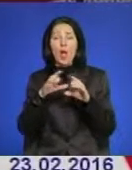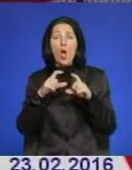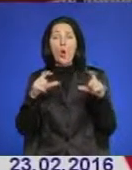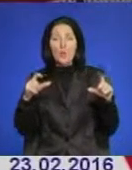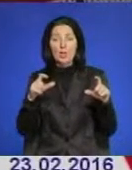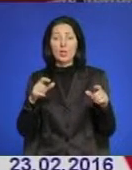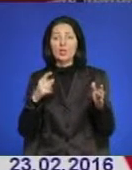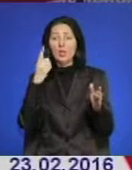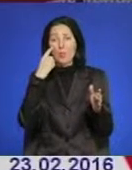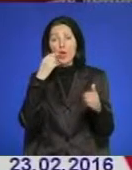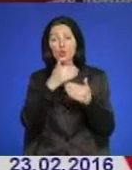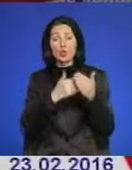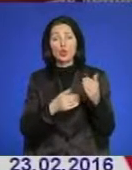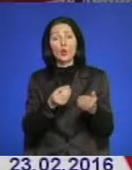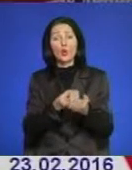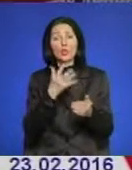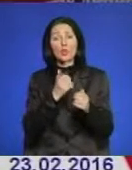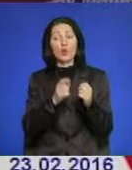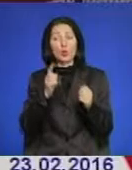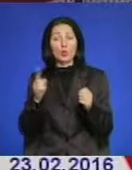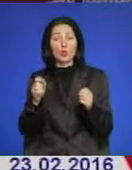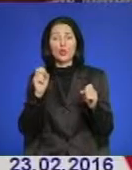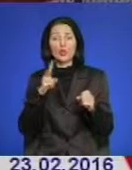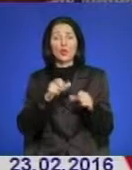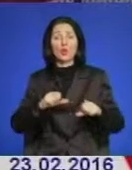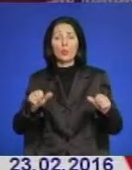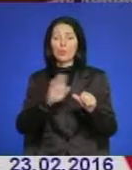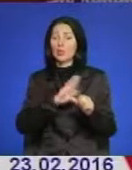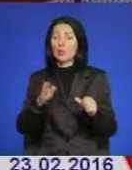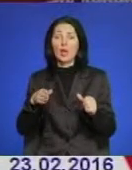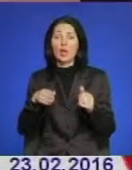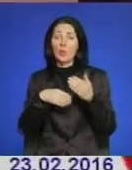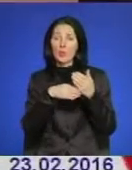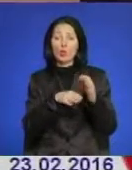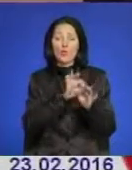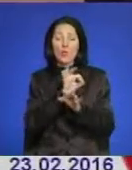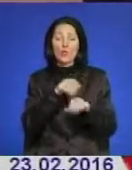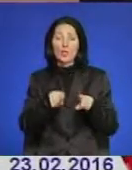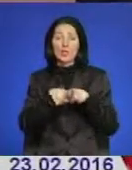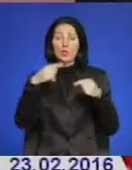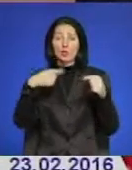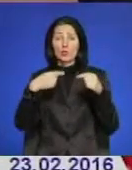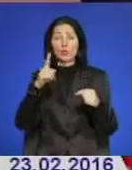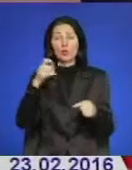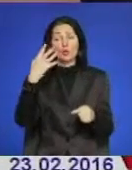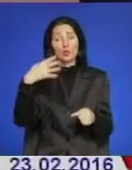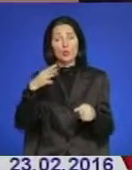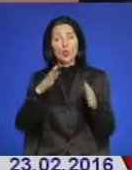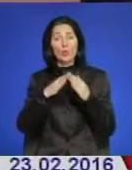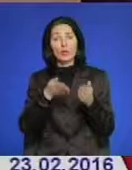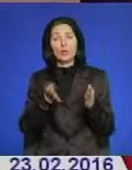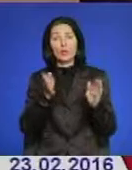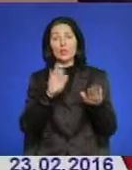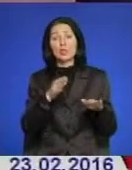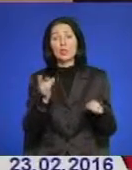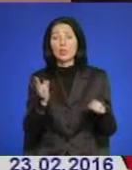оцінки кожного члена комісії, а не шляхом обговорення та дискусії. Відтак, 140 об'єктів сьогодні залишилось поза